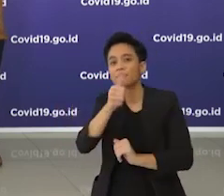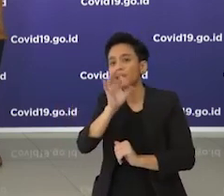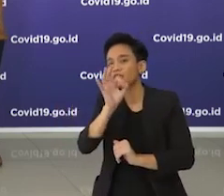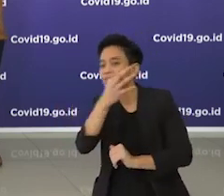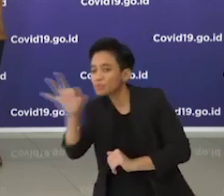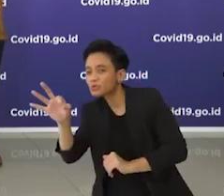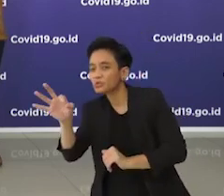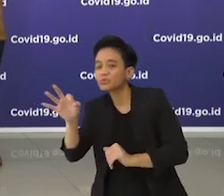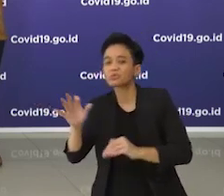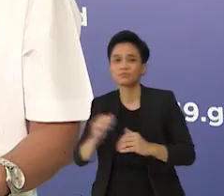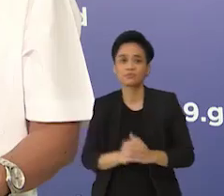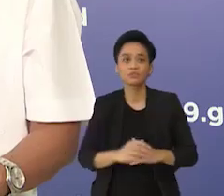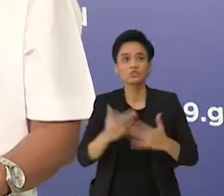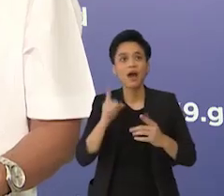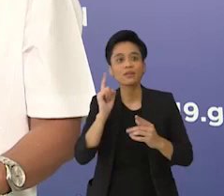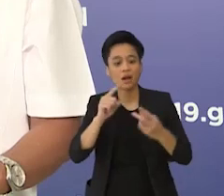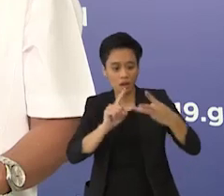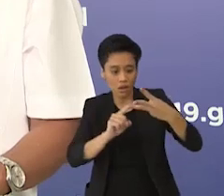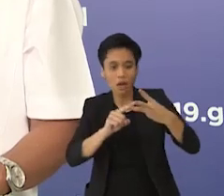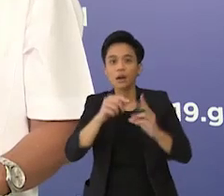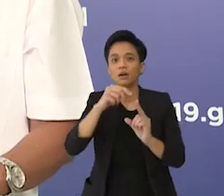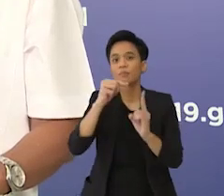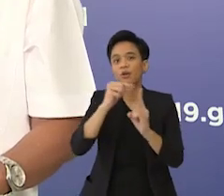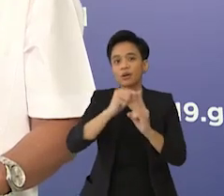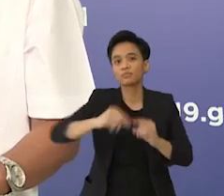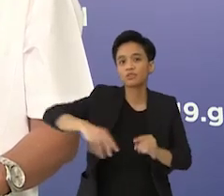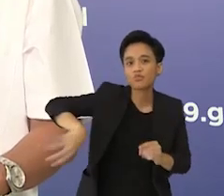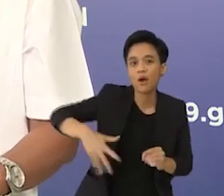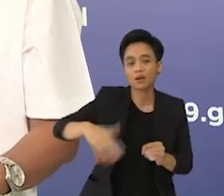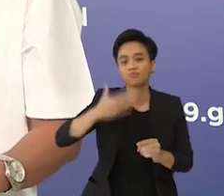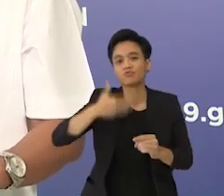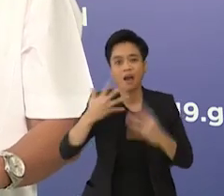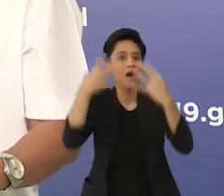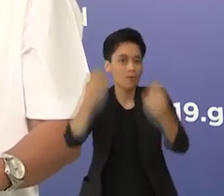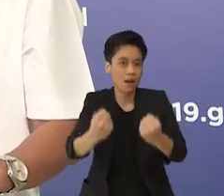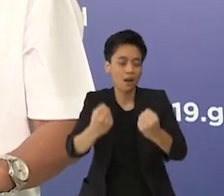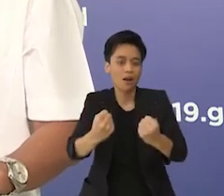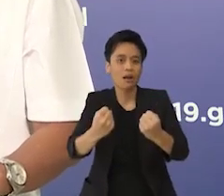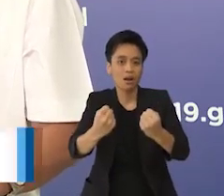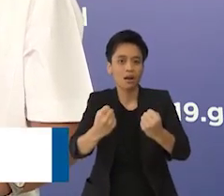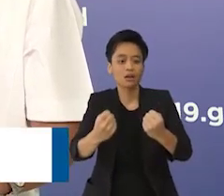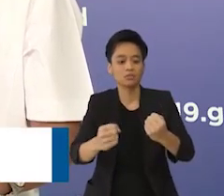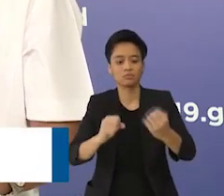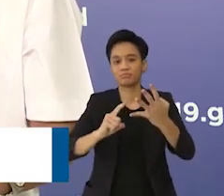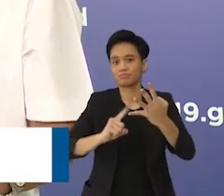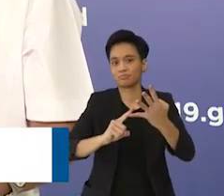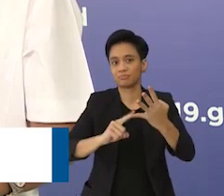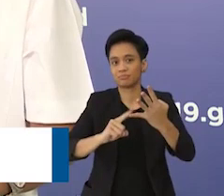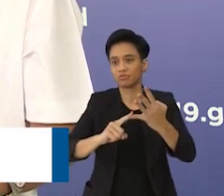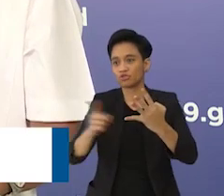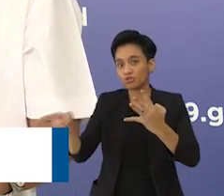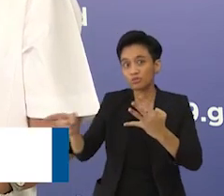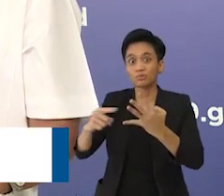program keluarga harapan kemudian ada pengurangan tarif sampai dengan